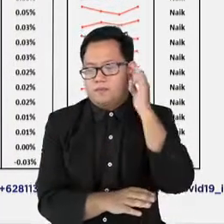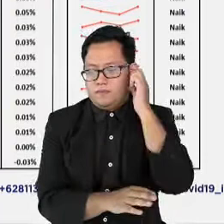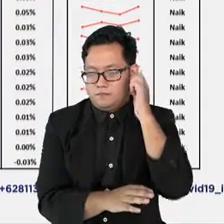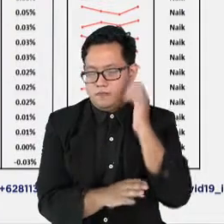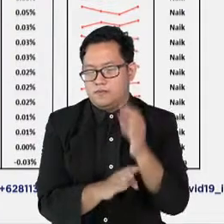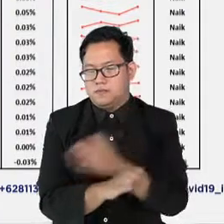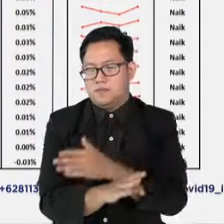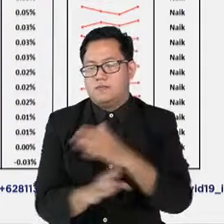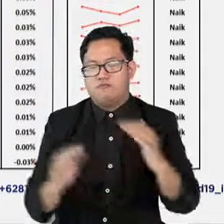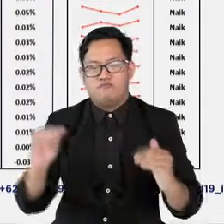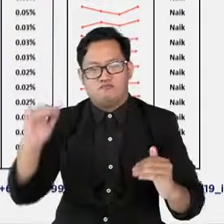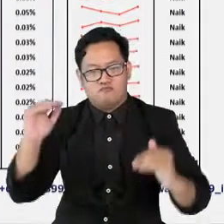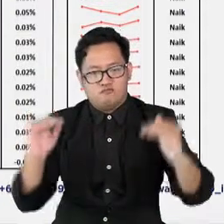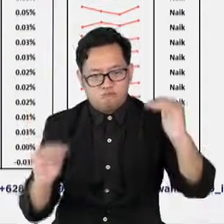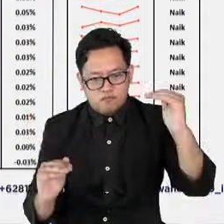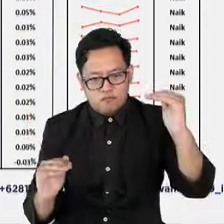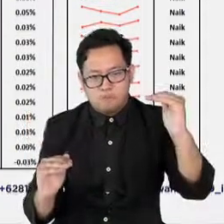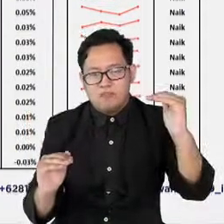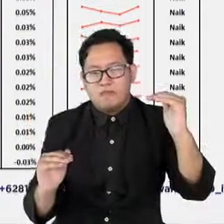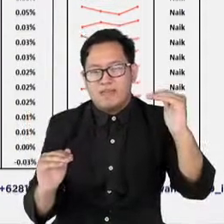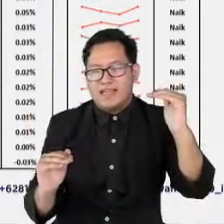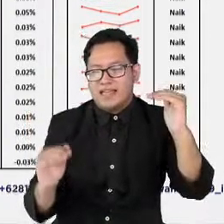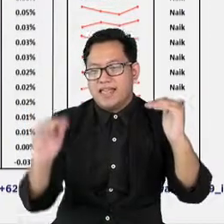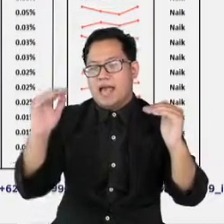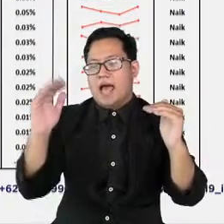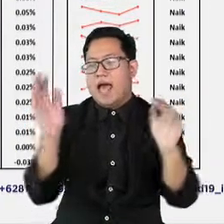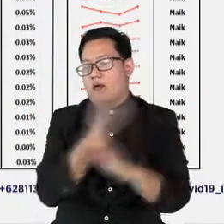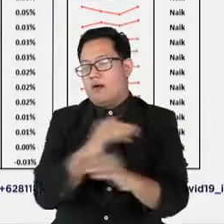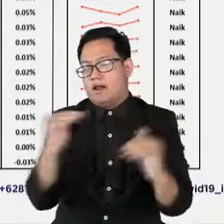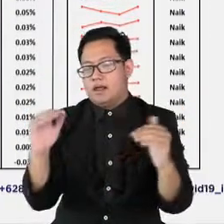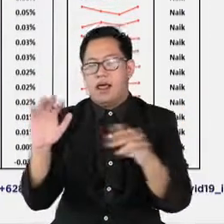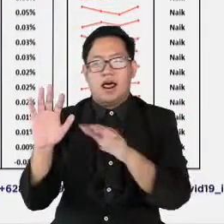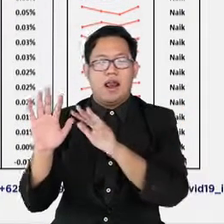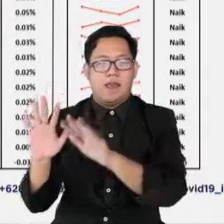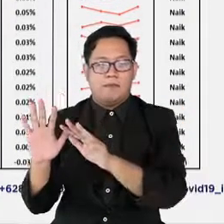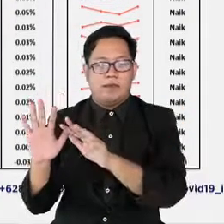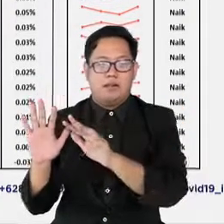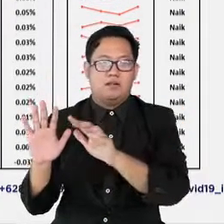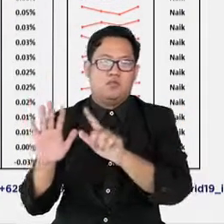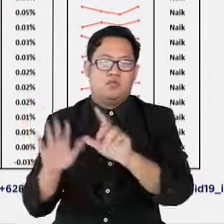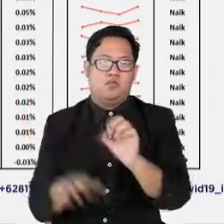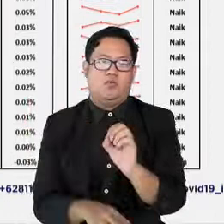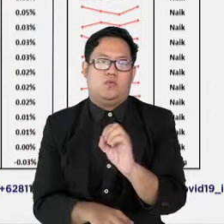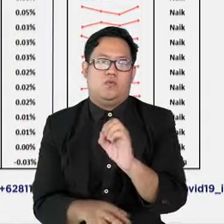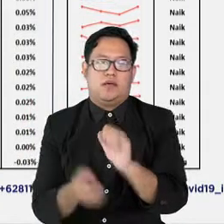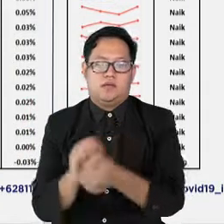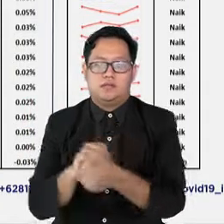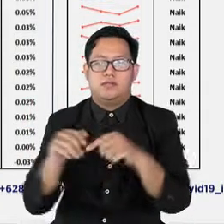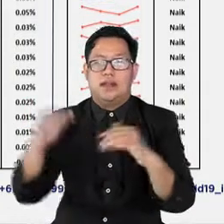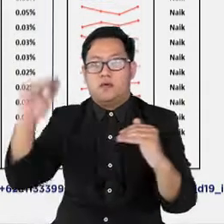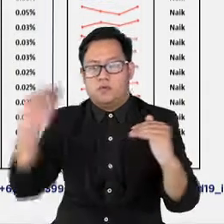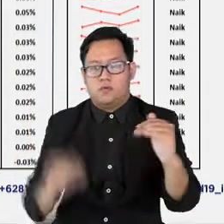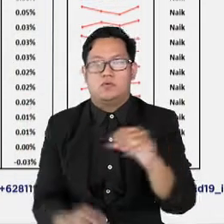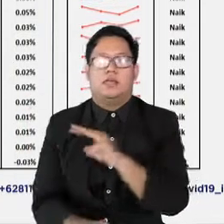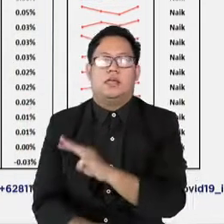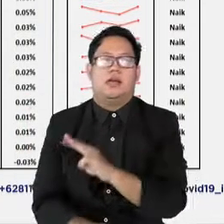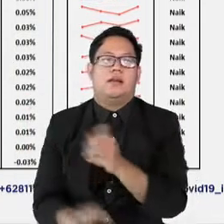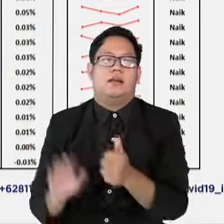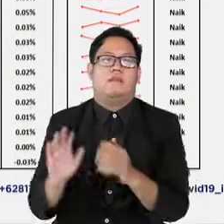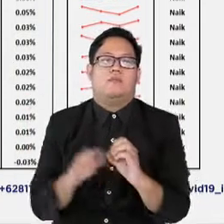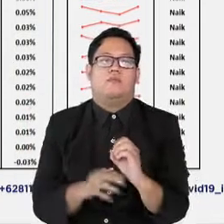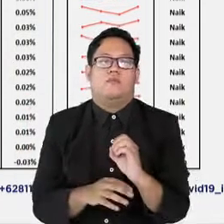384000 807 kasus menjadi 306000 760 kasus